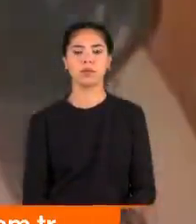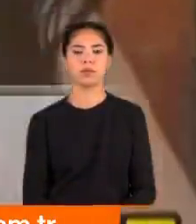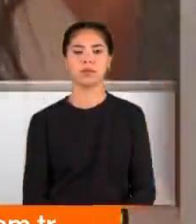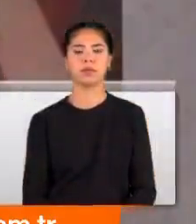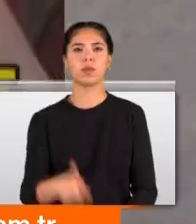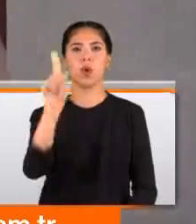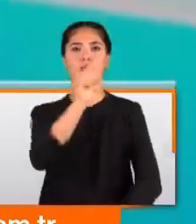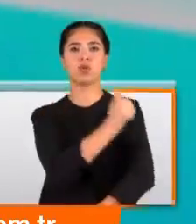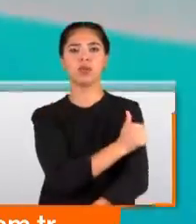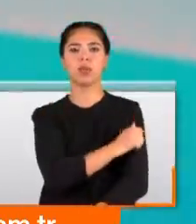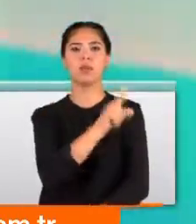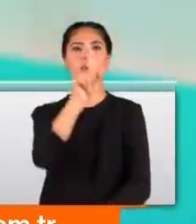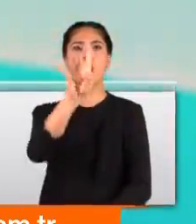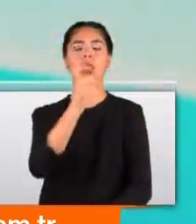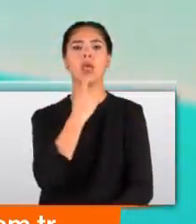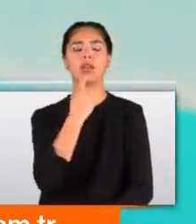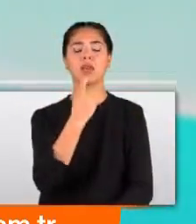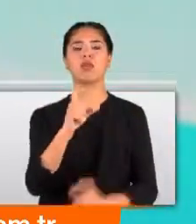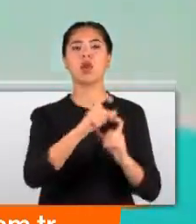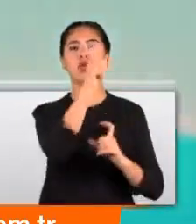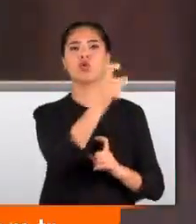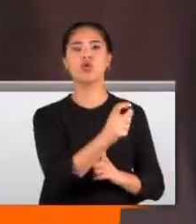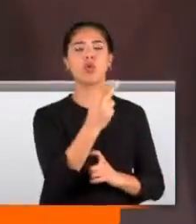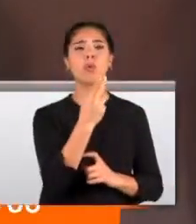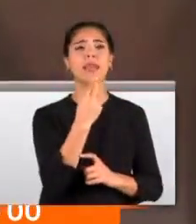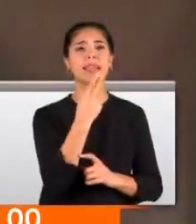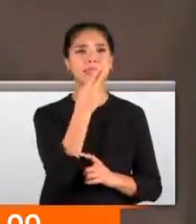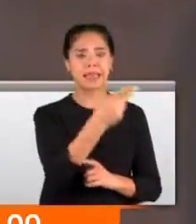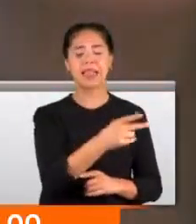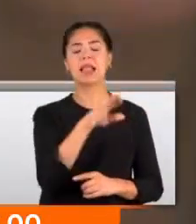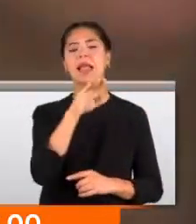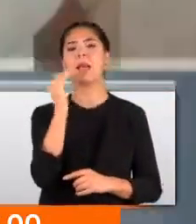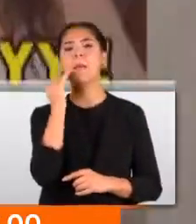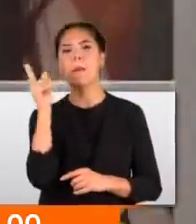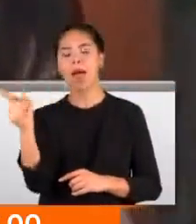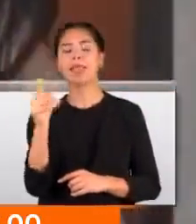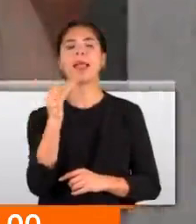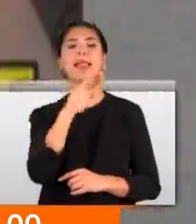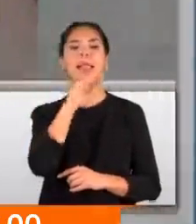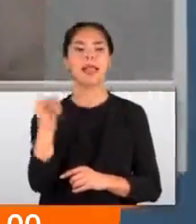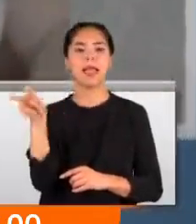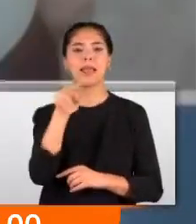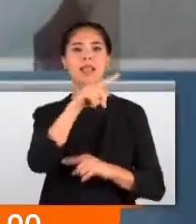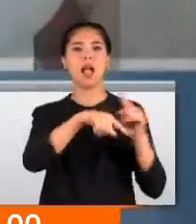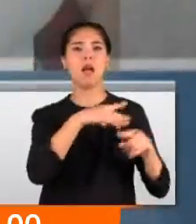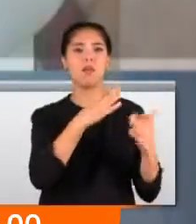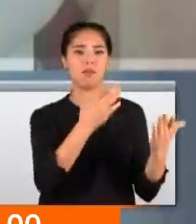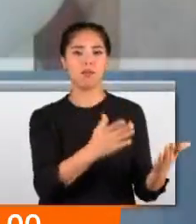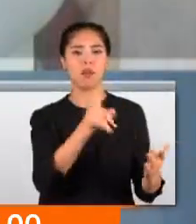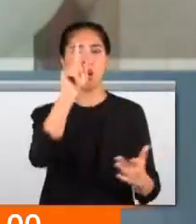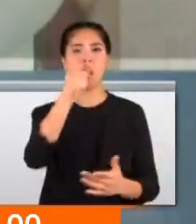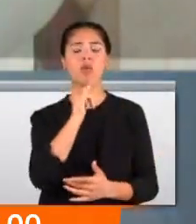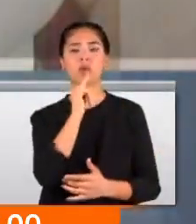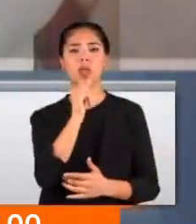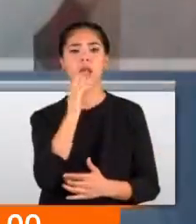10. sınıf öğrencisi 14 yaşındaki Sümeyye Aslan, babaannesi ve dedesi onu aramak için buraya geldiler. Gösterin ekrana fotoğrafınızı. 19 Ağustos'ta